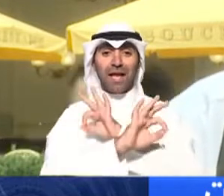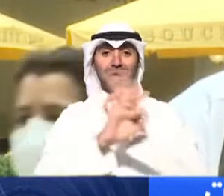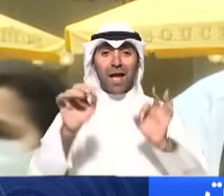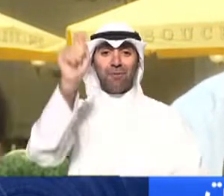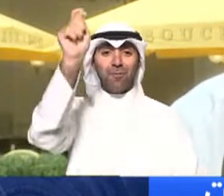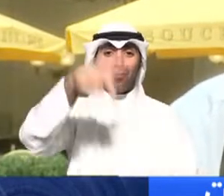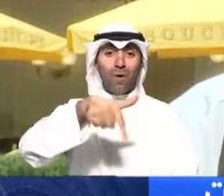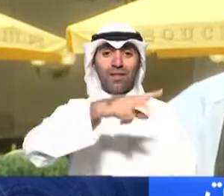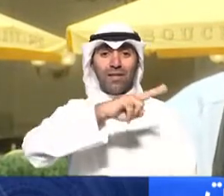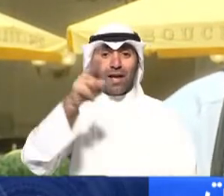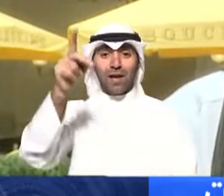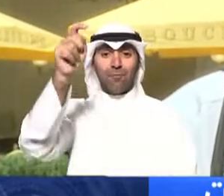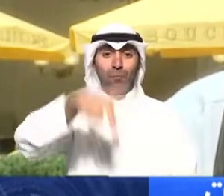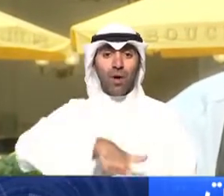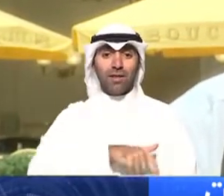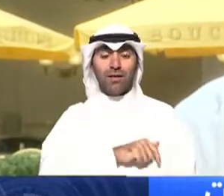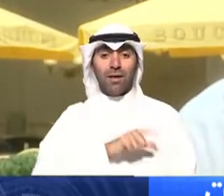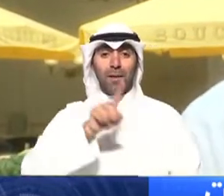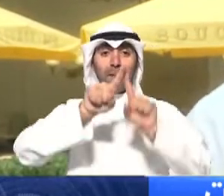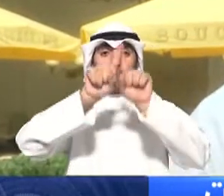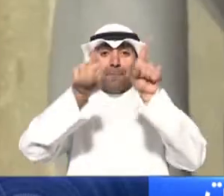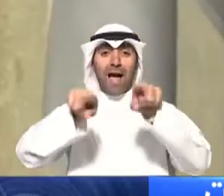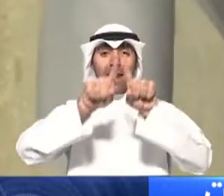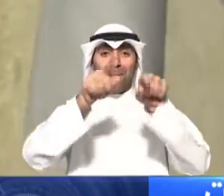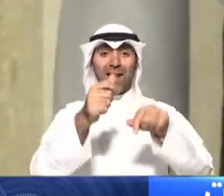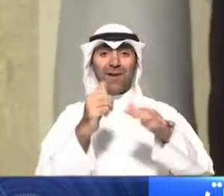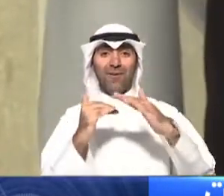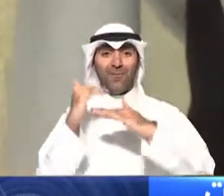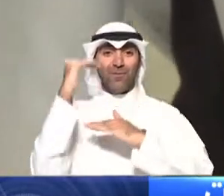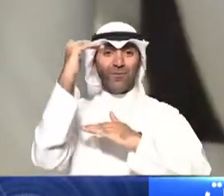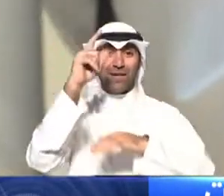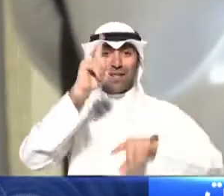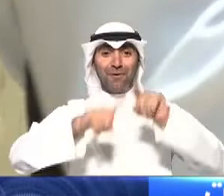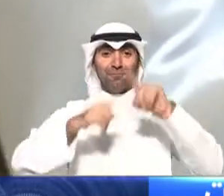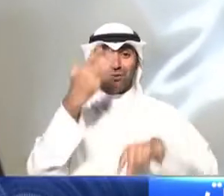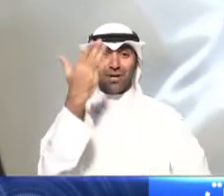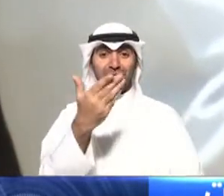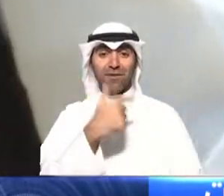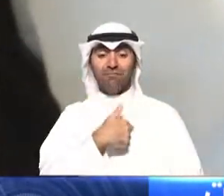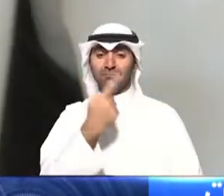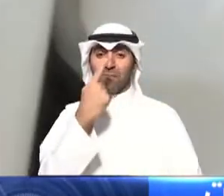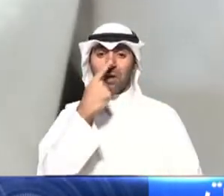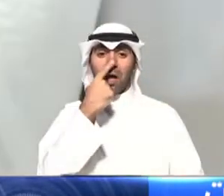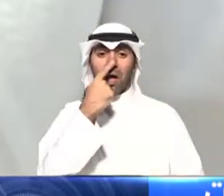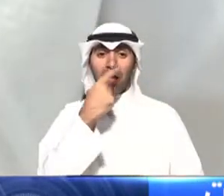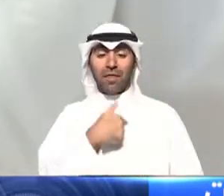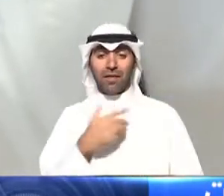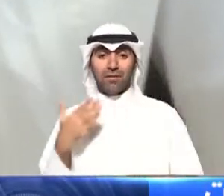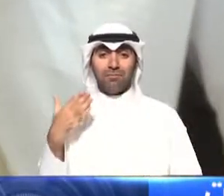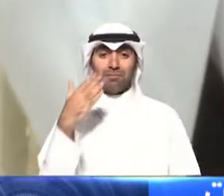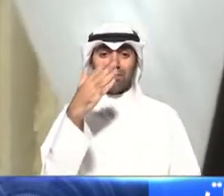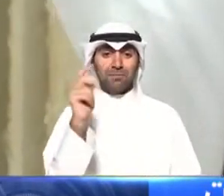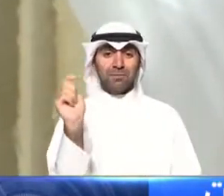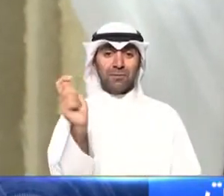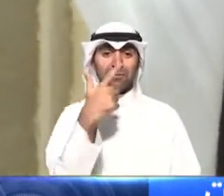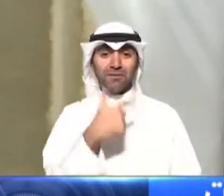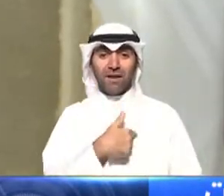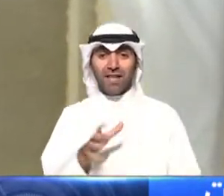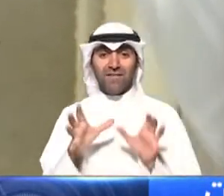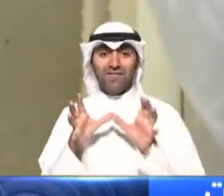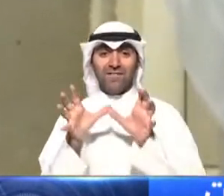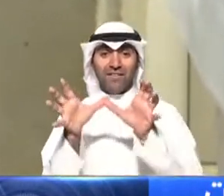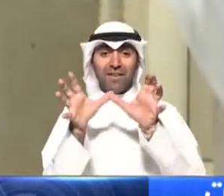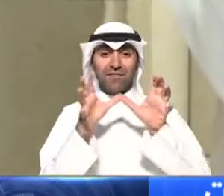سيما المحلات التي تقدم عروض تنزيلات بهذه الفترة، فترة الأعياد، وذلك من خلال الجولات التفتيشية